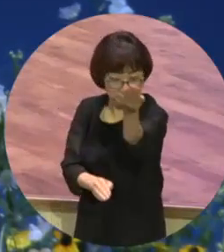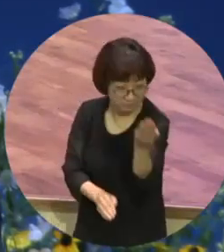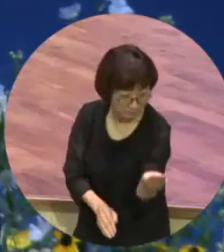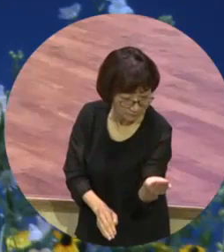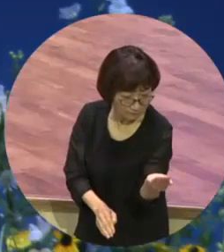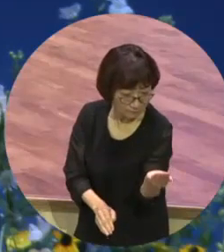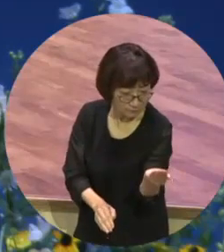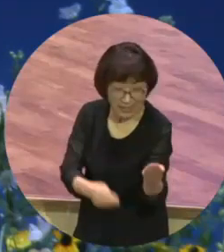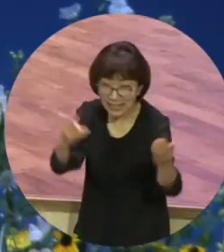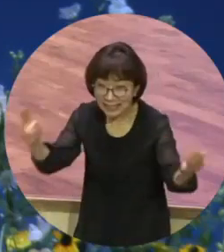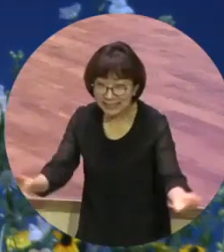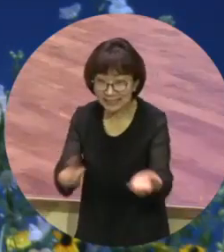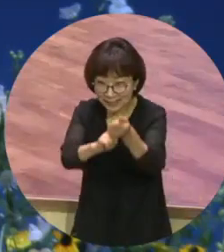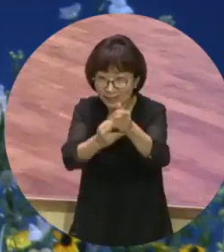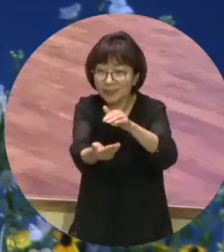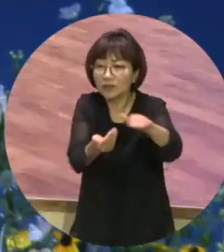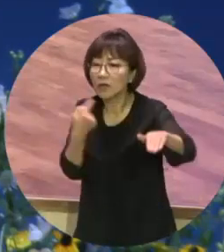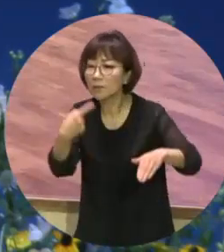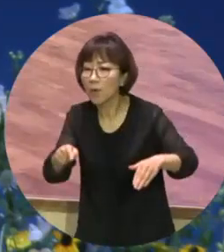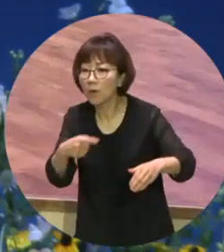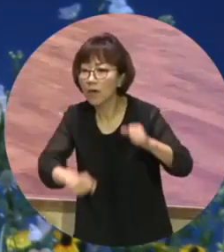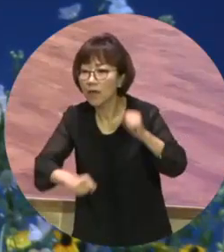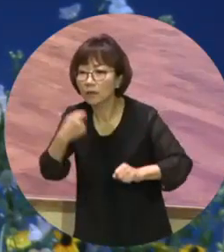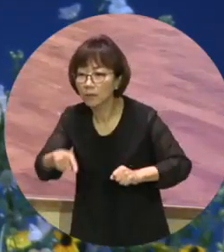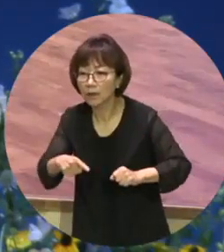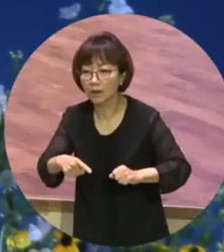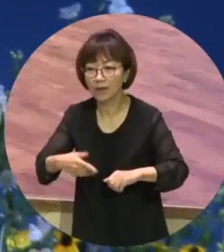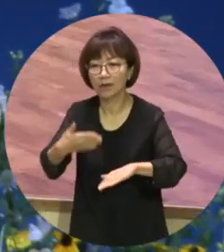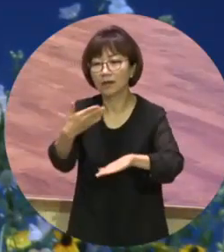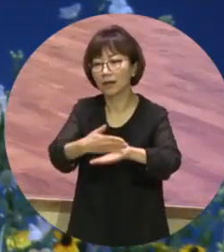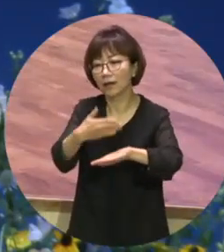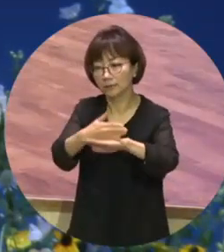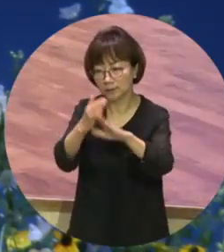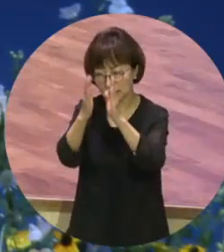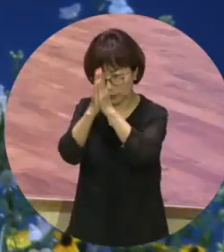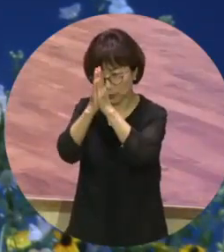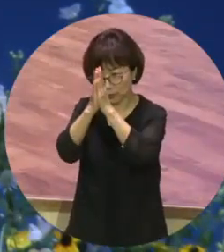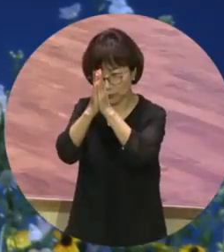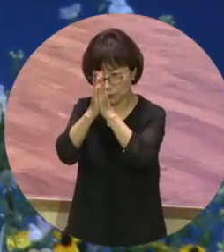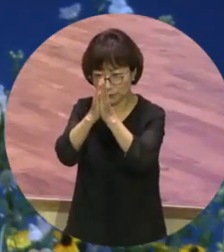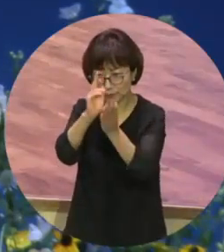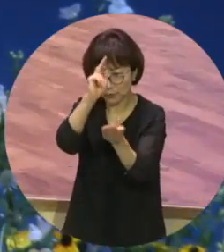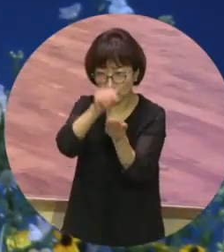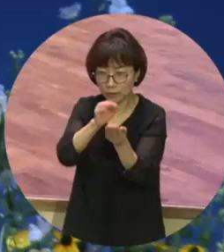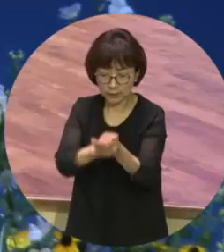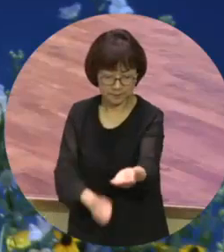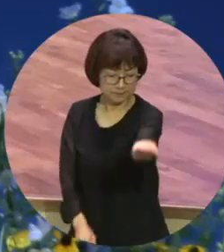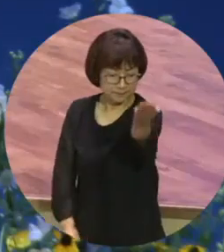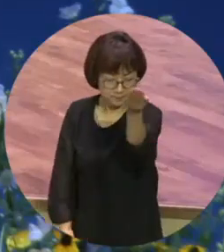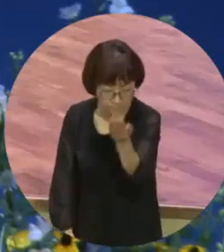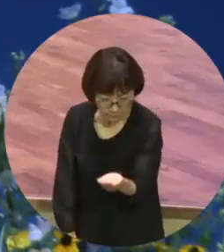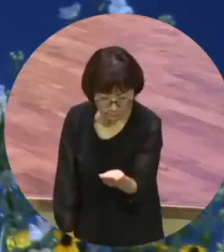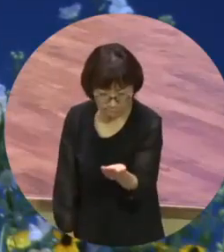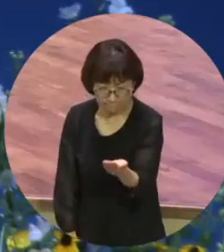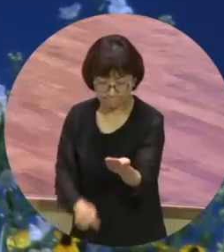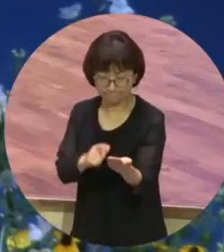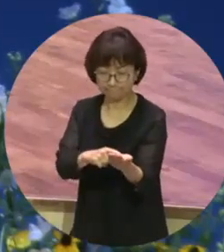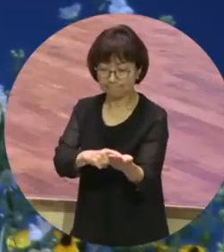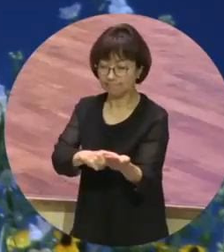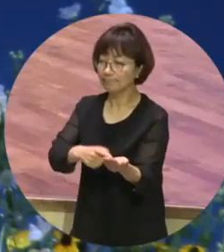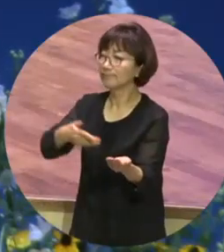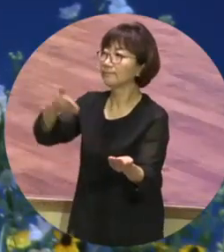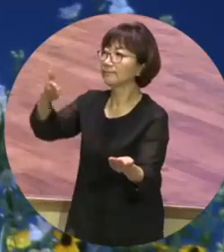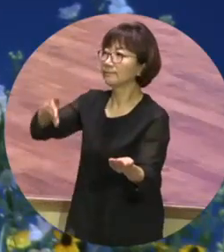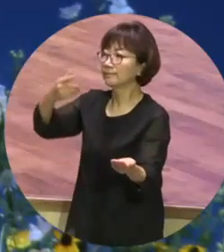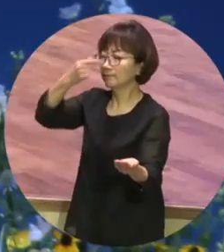전에 하셨던 감사, 기적 행하기 전에 뭘 하셨냐? 감사의 기도를